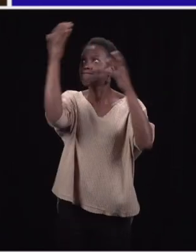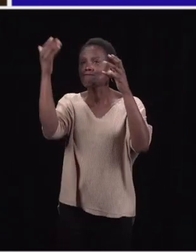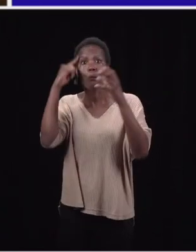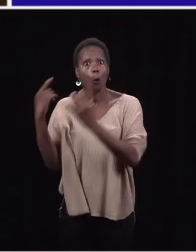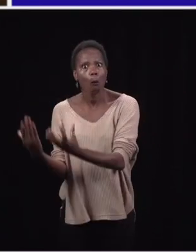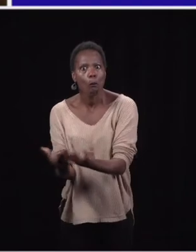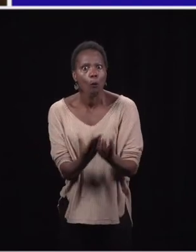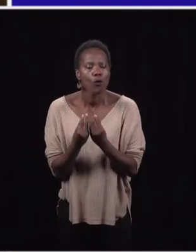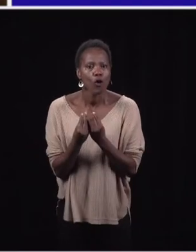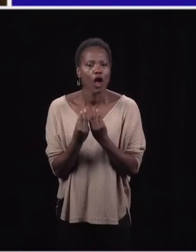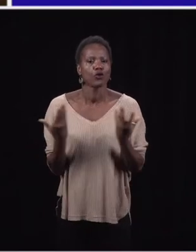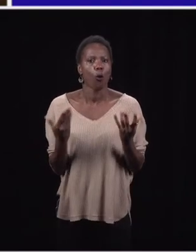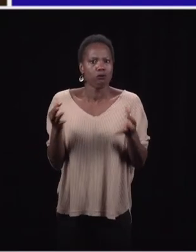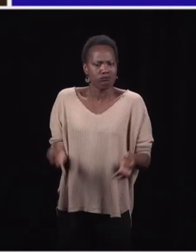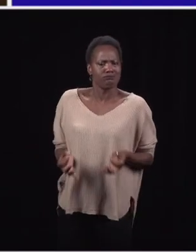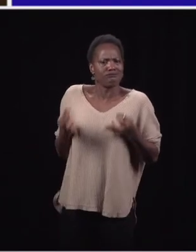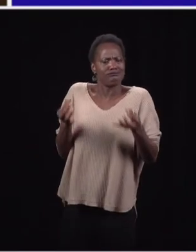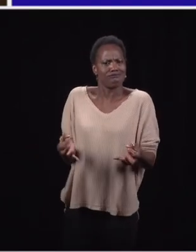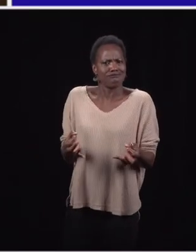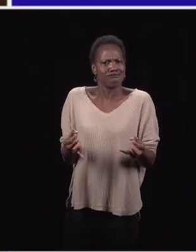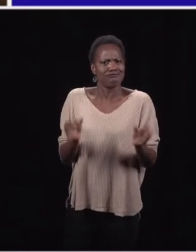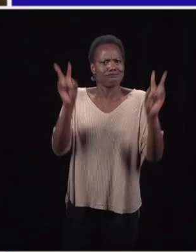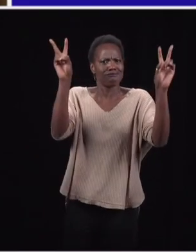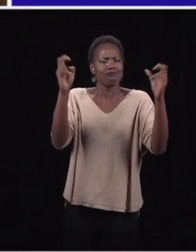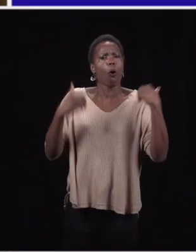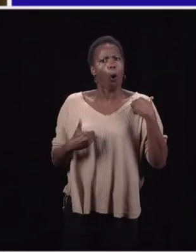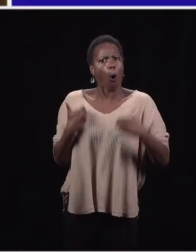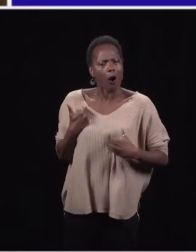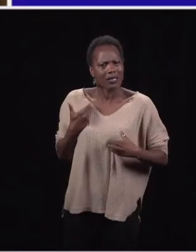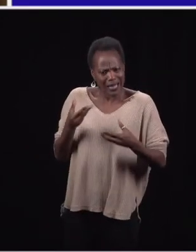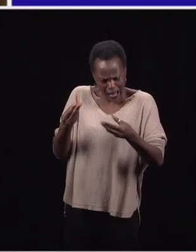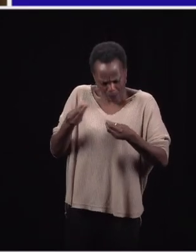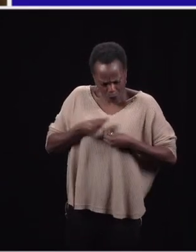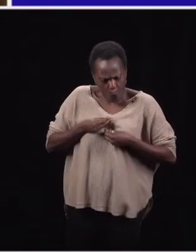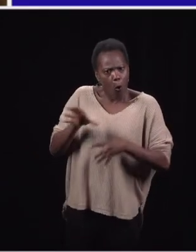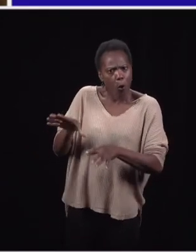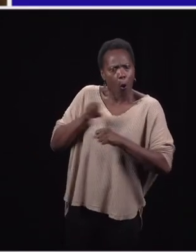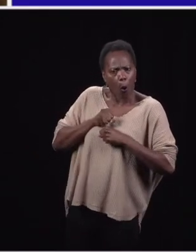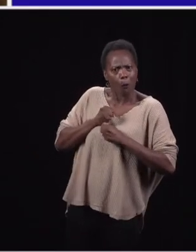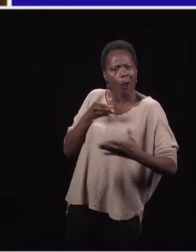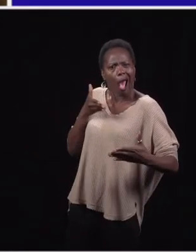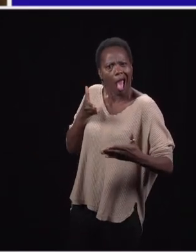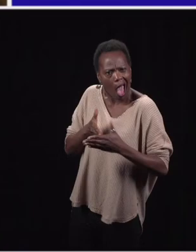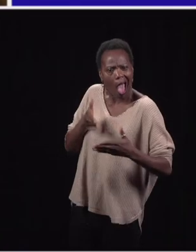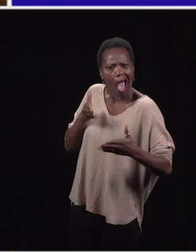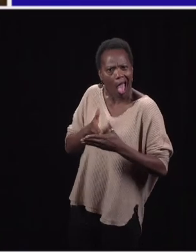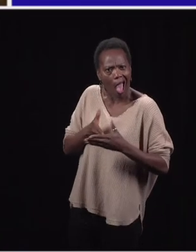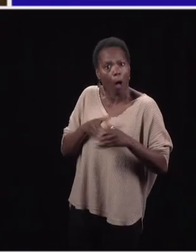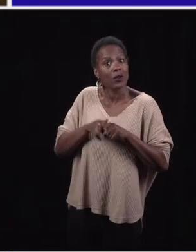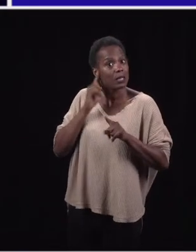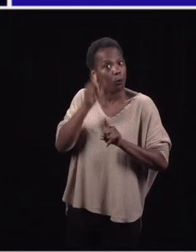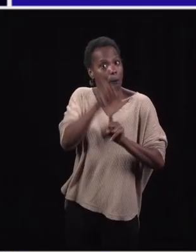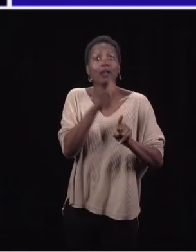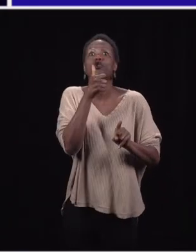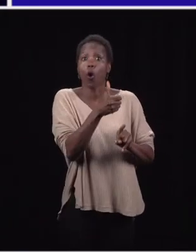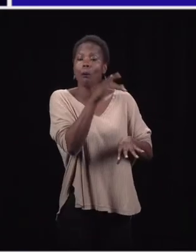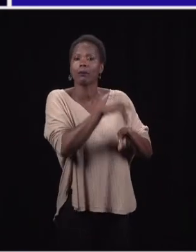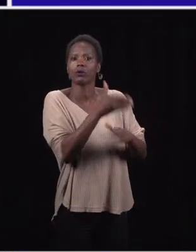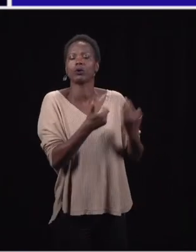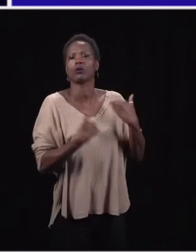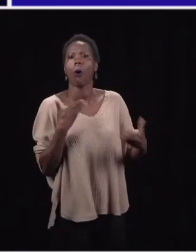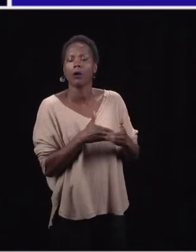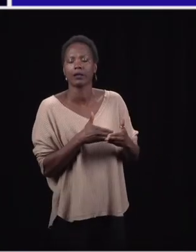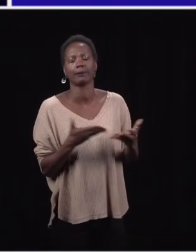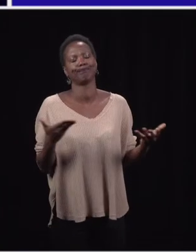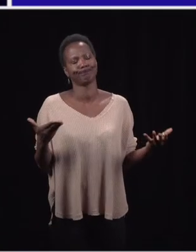le handicap peut être une barrière à l'emploi y compris pour les personnes qui vivent ce handicap tout